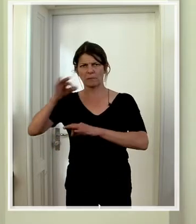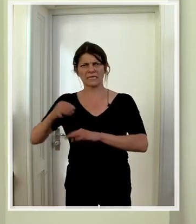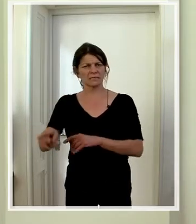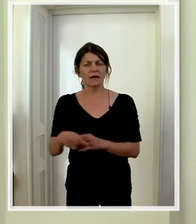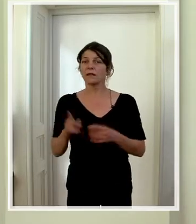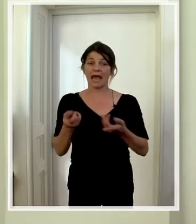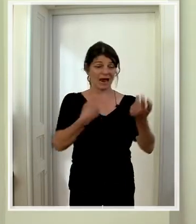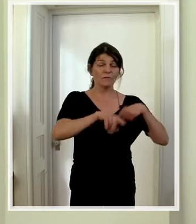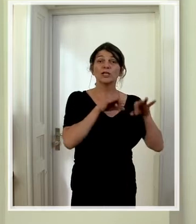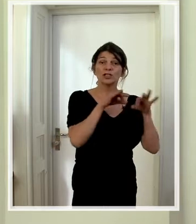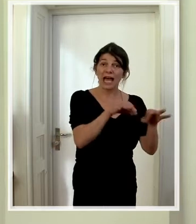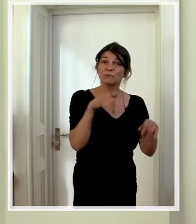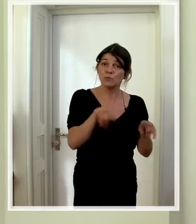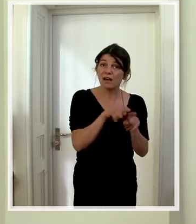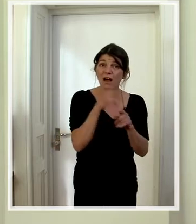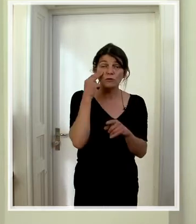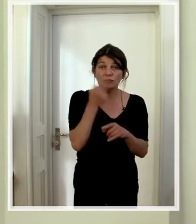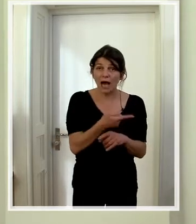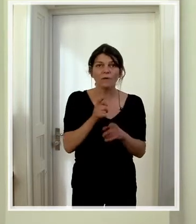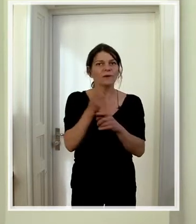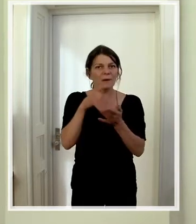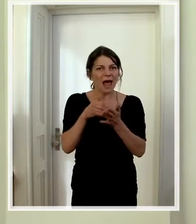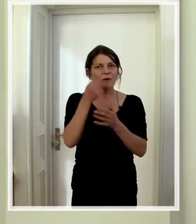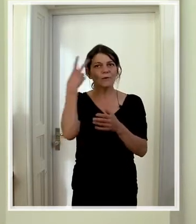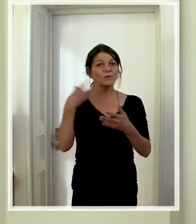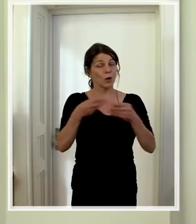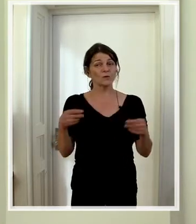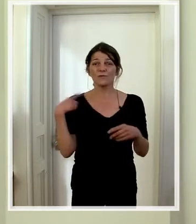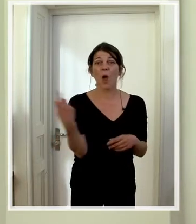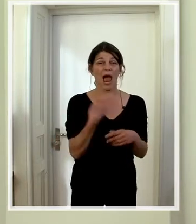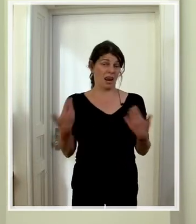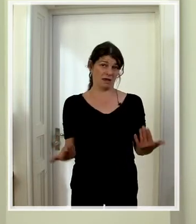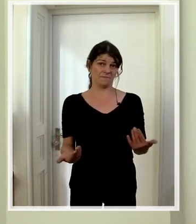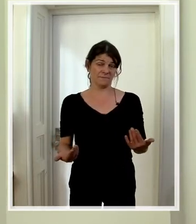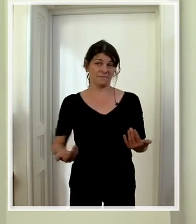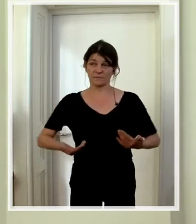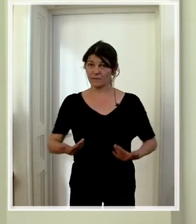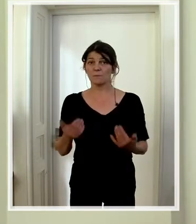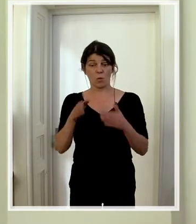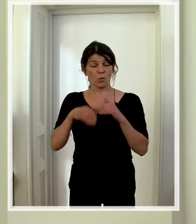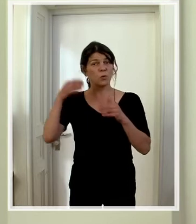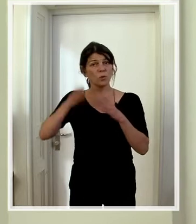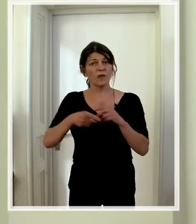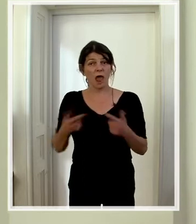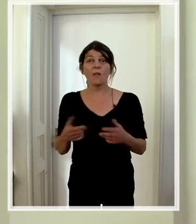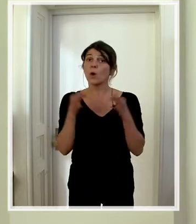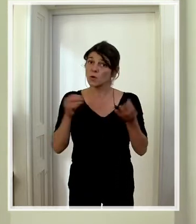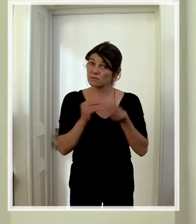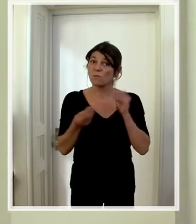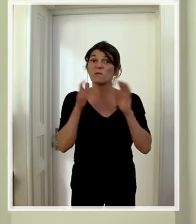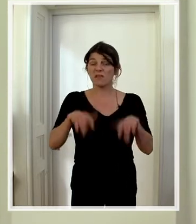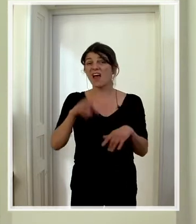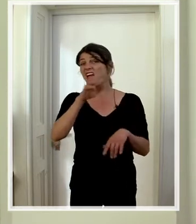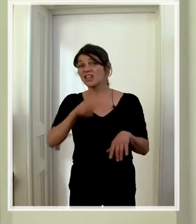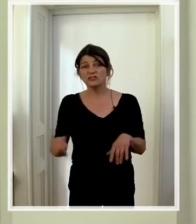wollen eben auf der Straße schauen, dass wir eine vernünftige Lösung für uns alle haben. Wie gesagt, wir haben im Unterland grosse Probleme. In Eschen haben